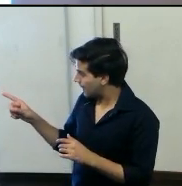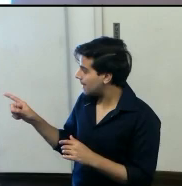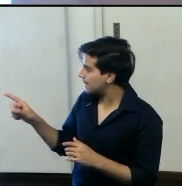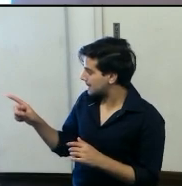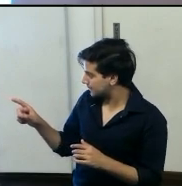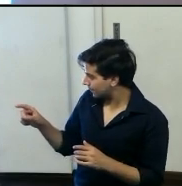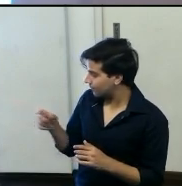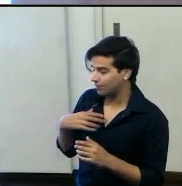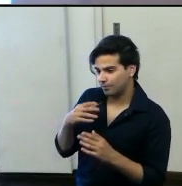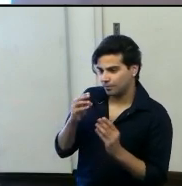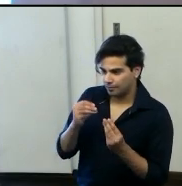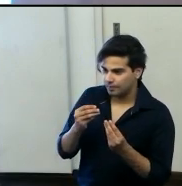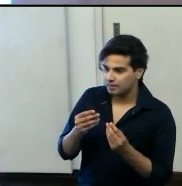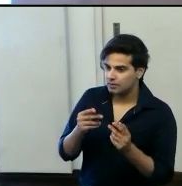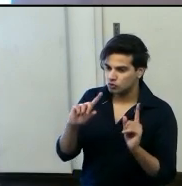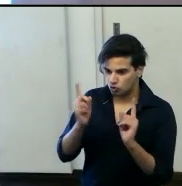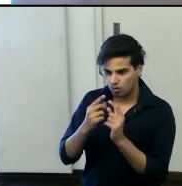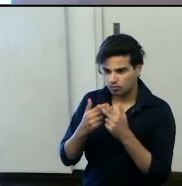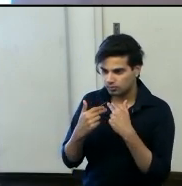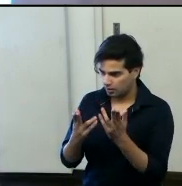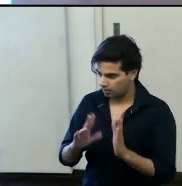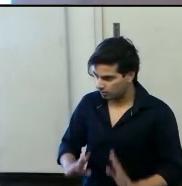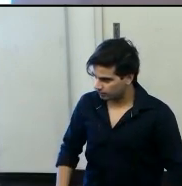Okay. Take a slow pace. Please read.